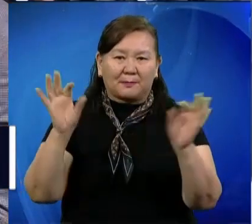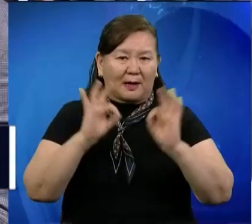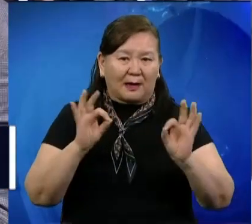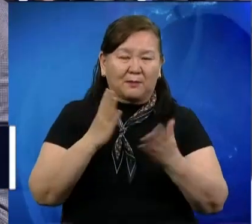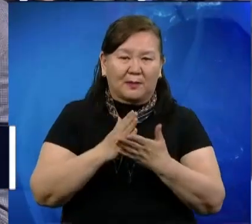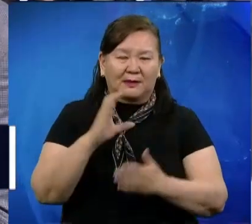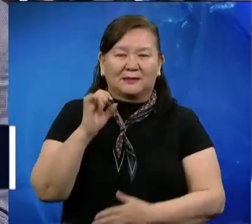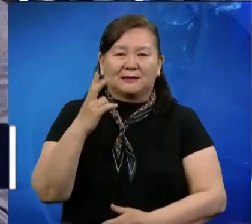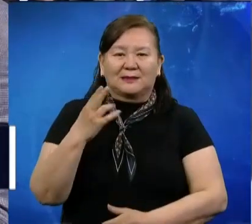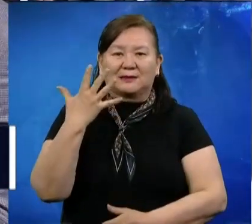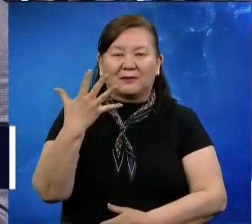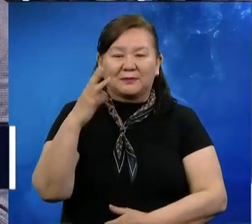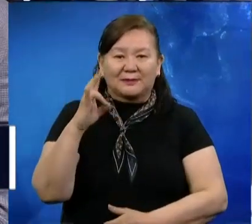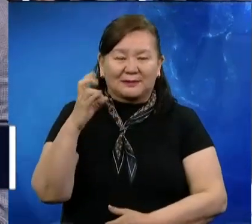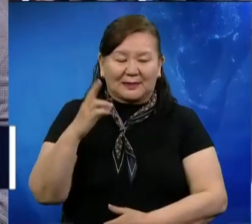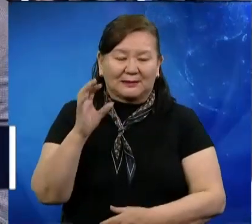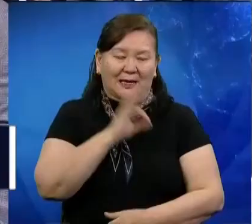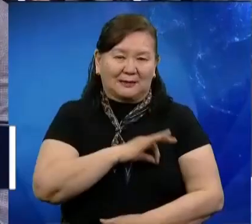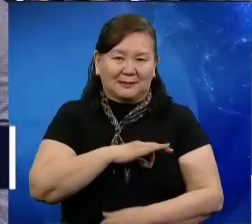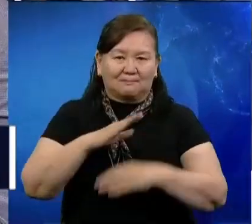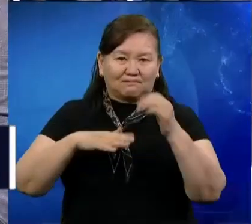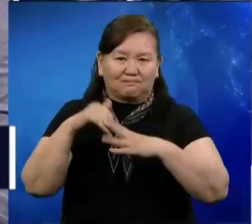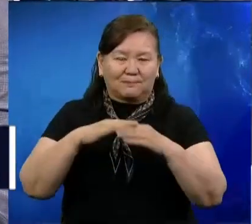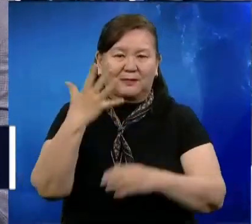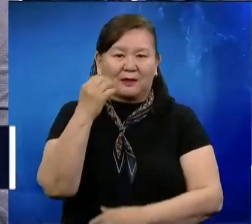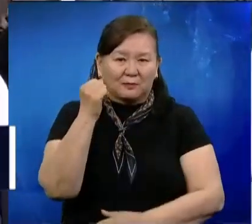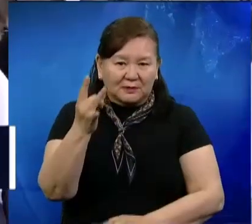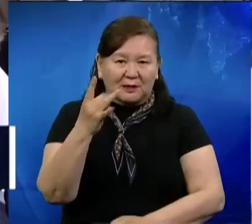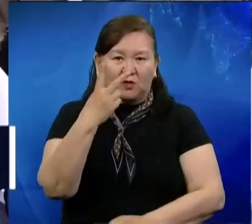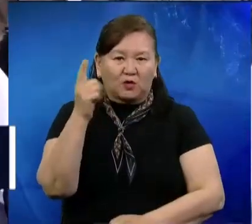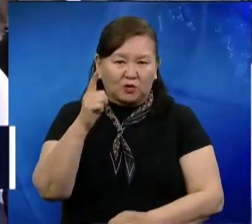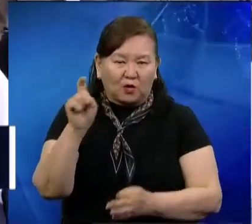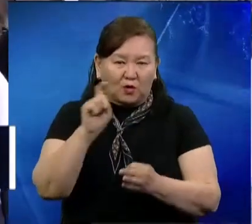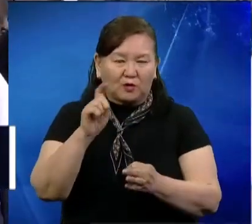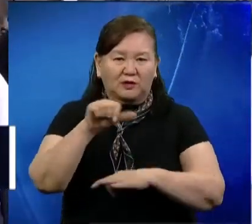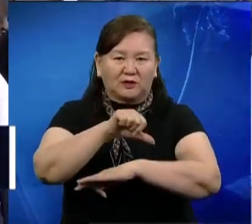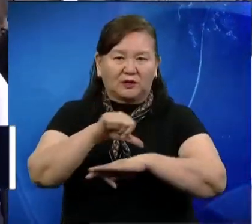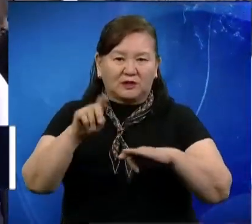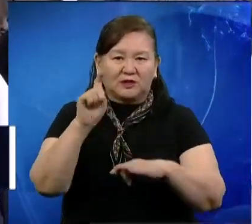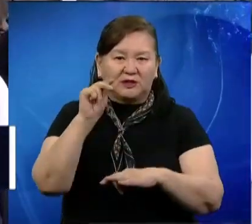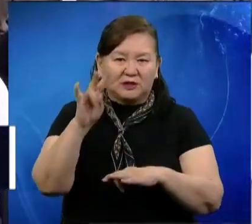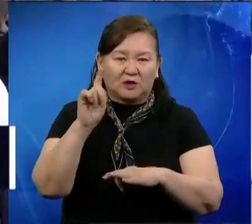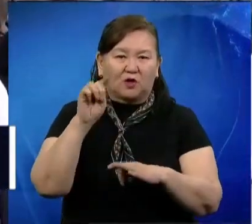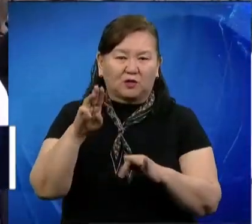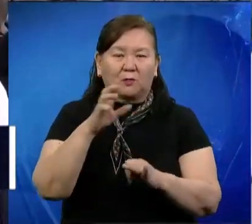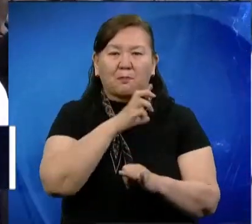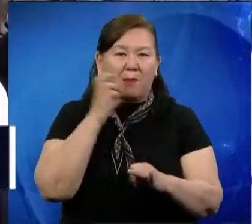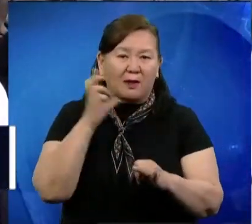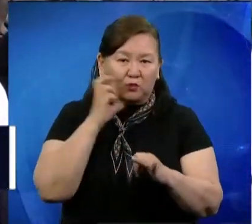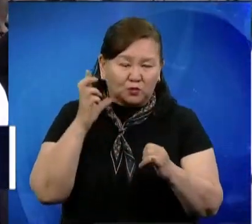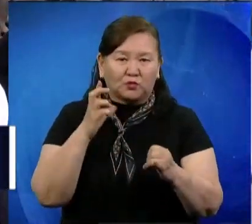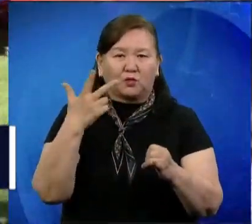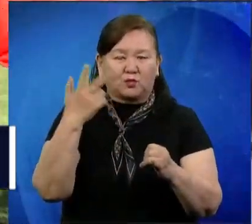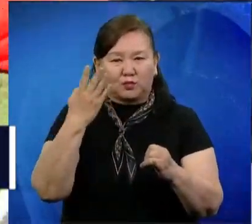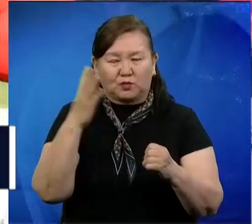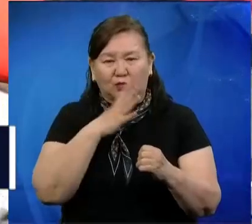Тус Дулааны 5 дугаар цахилгаан станц ашиглалтанд орсноор 5 шар 21 дүр хороолол, Хилчин отхон, Баян хошуу, 3-4 дугаар хороолол болон